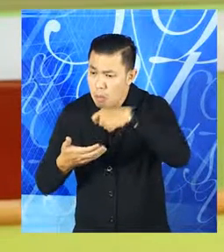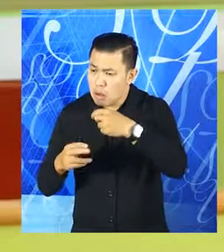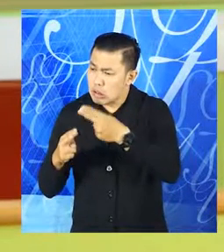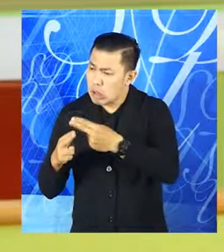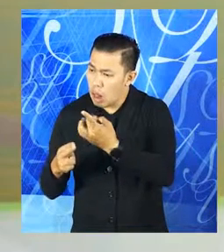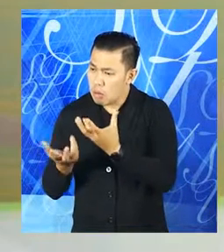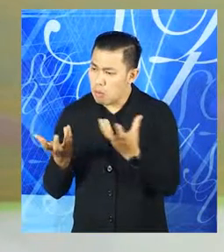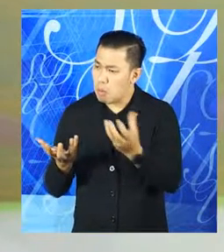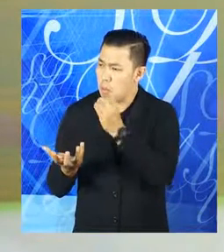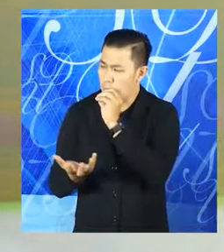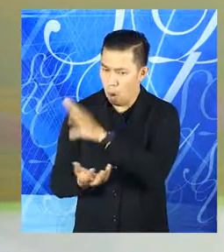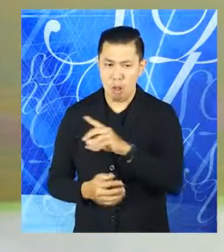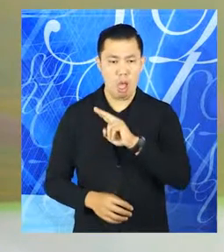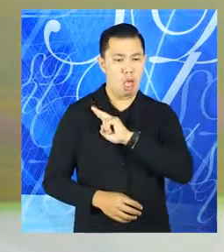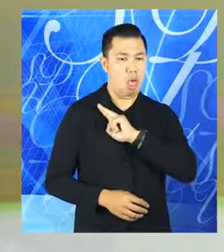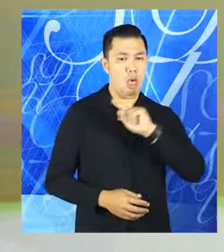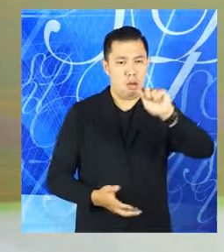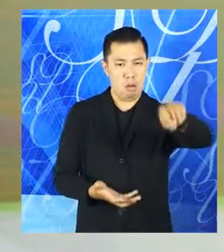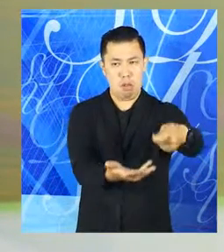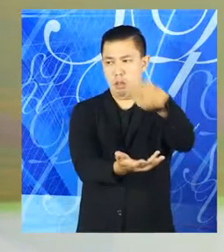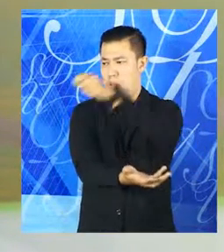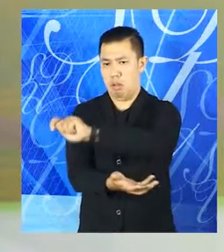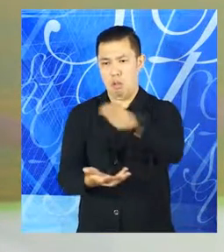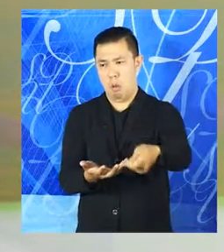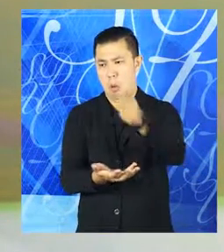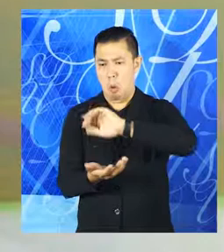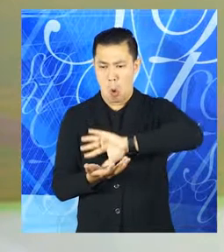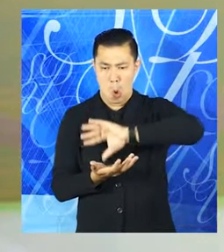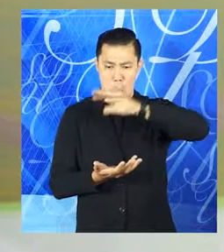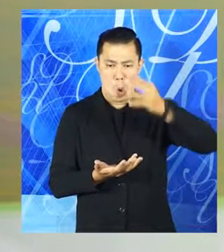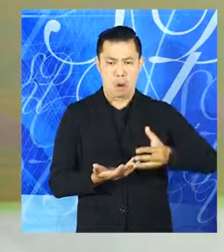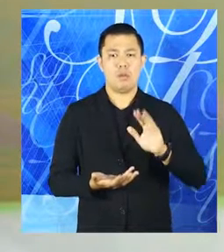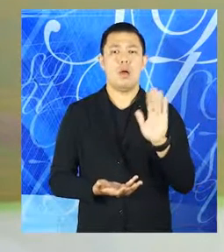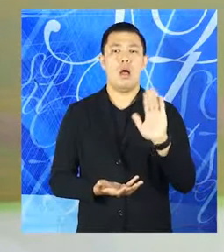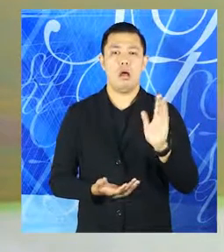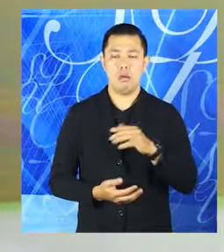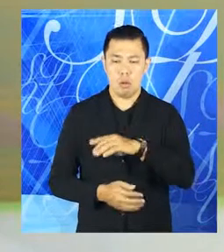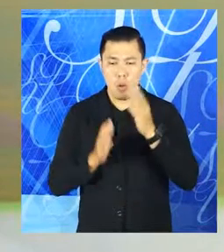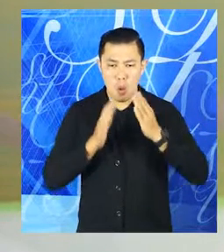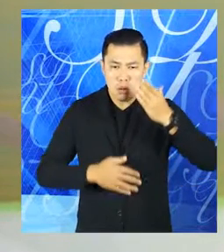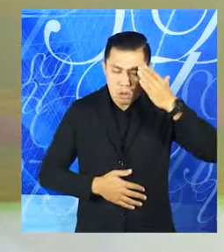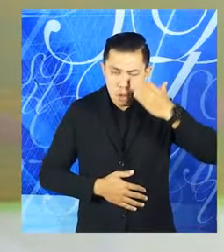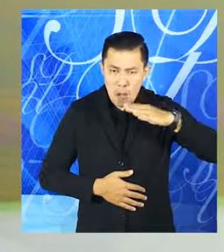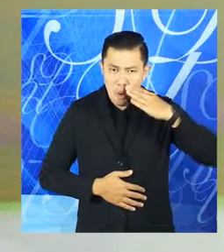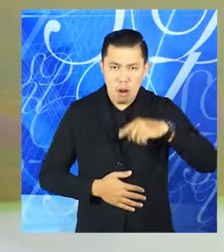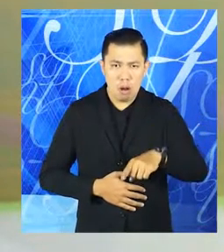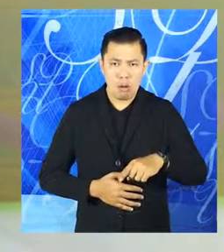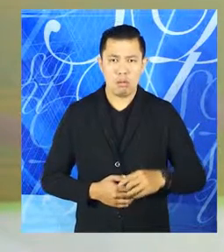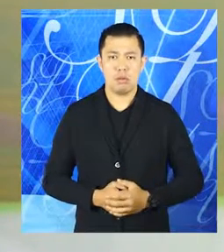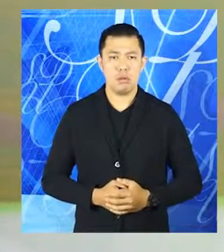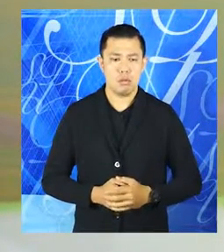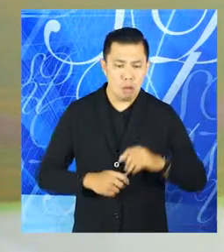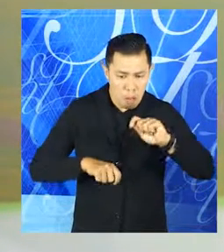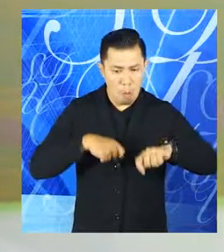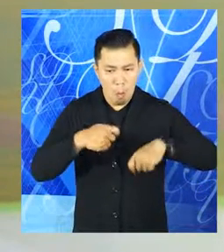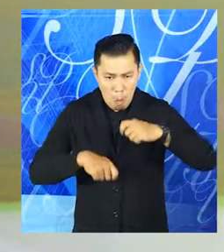างไม่ควรตักอาหารให้จนพูนจานเพราะจะทำให้คนตาบอด